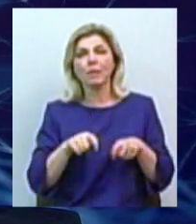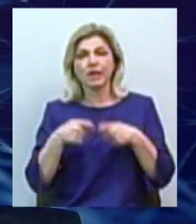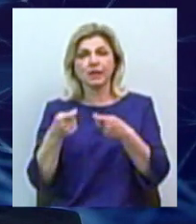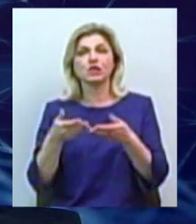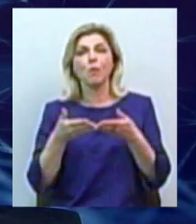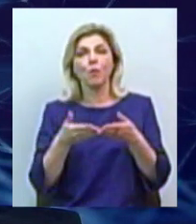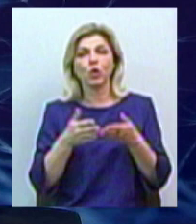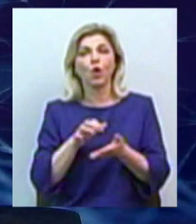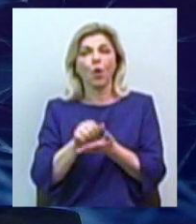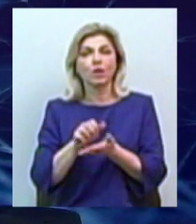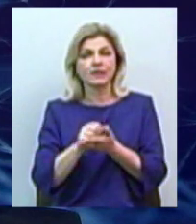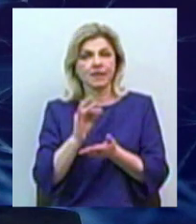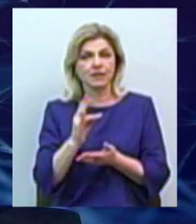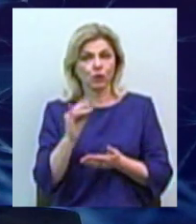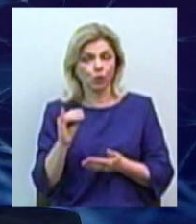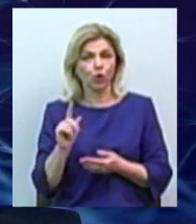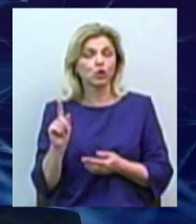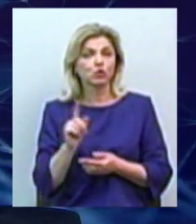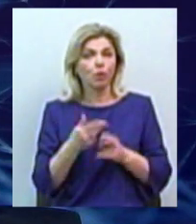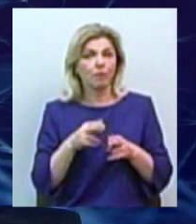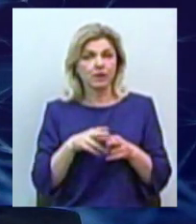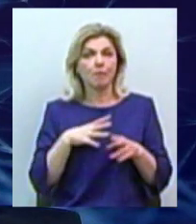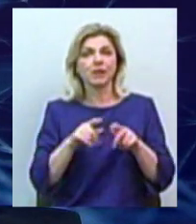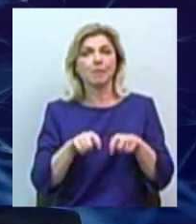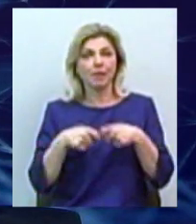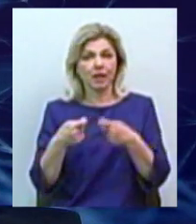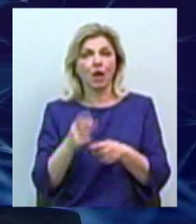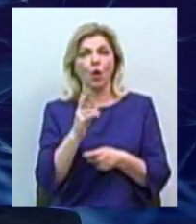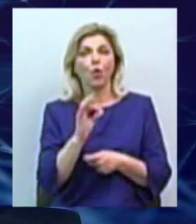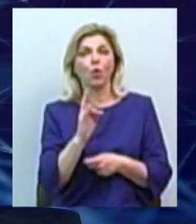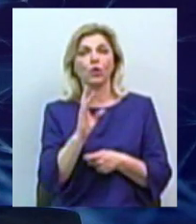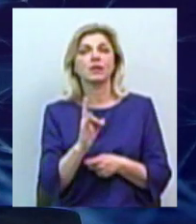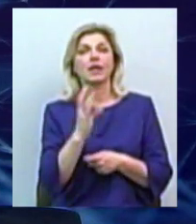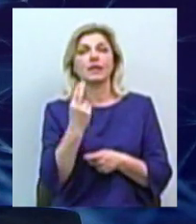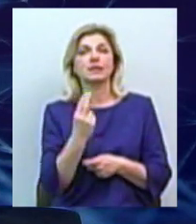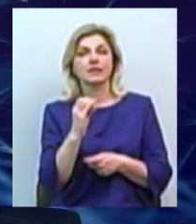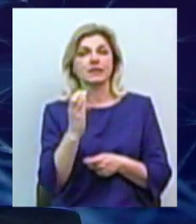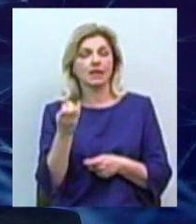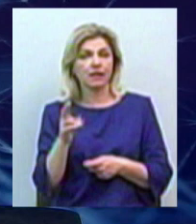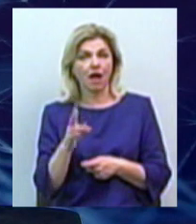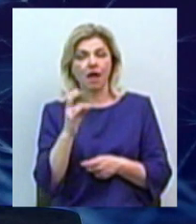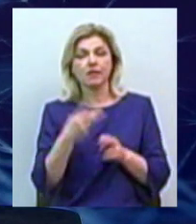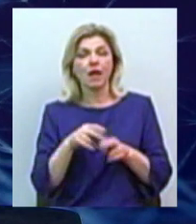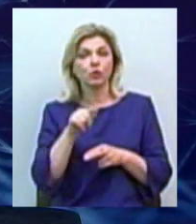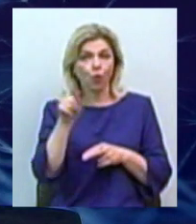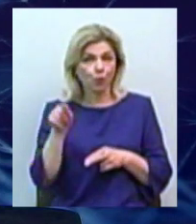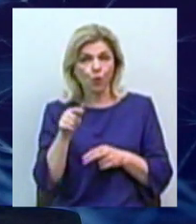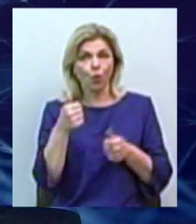щоб цей порт був переданий до концесії, але не на концесійному конкурсі